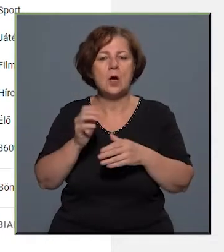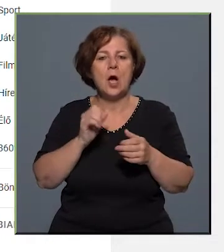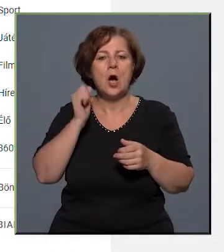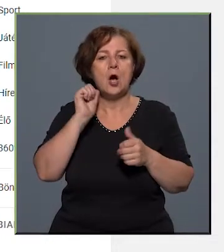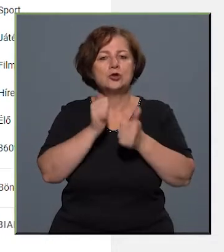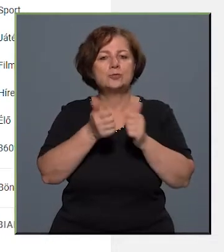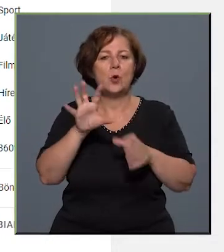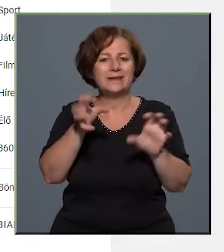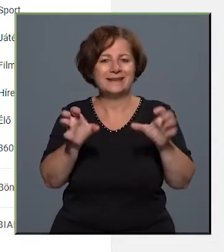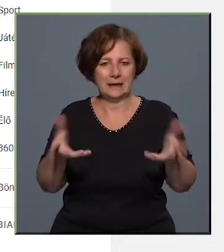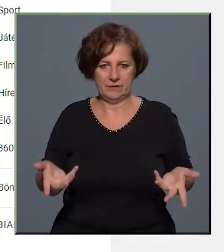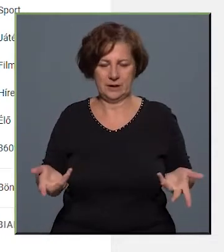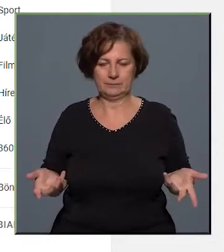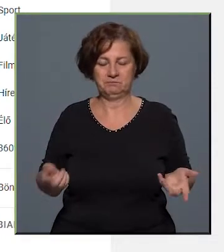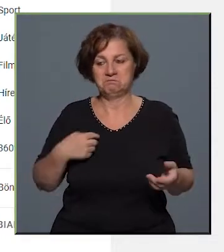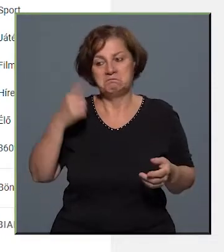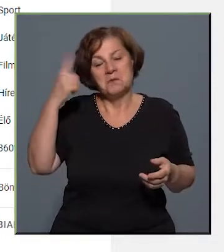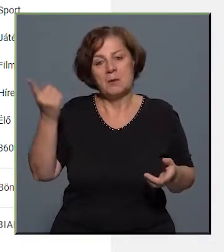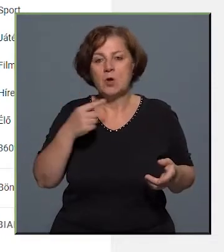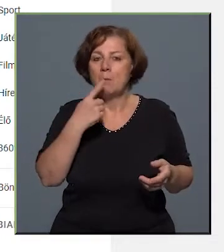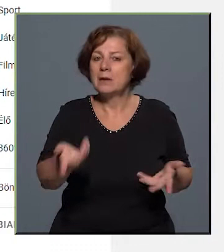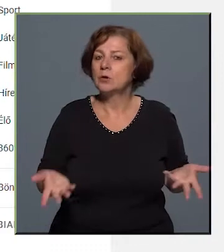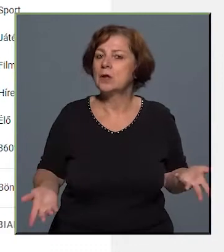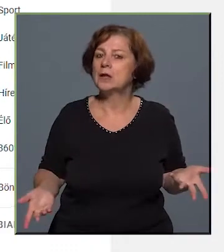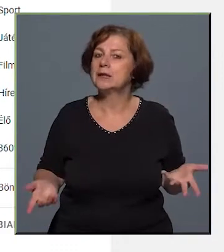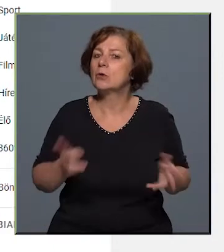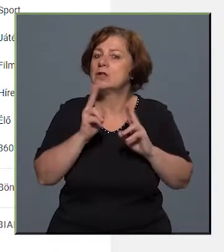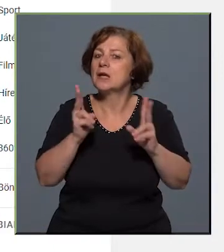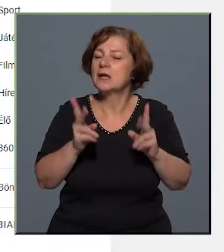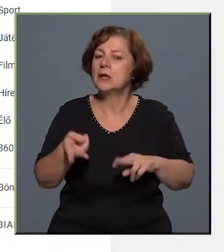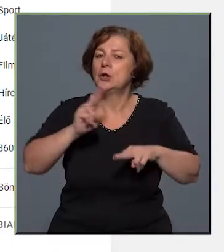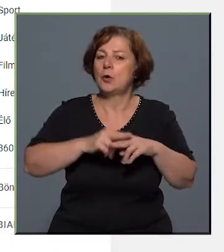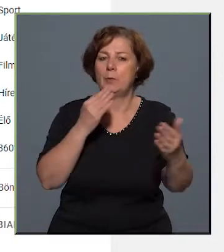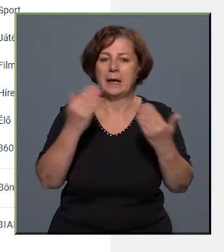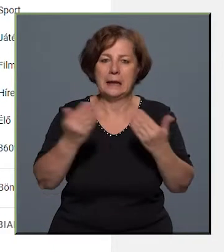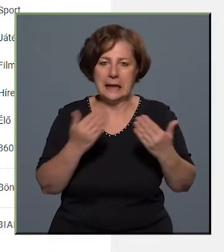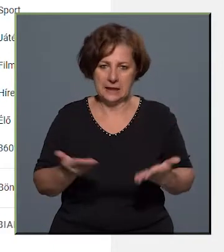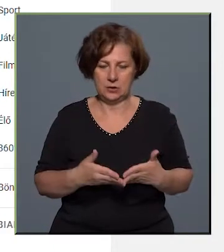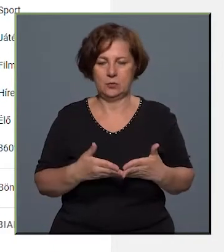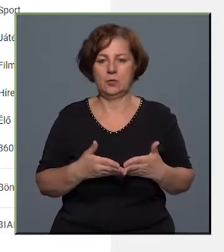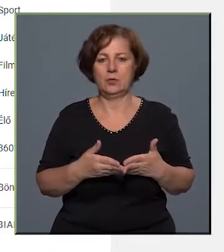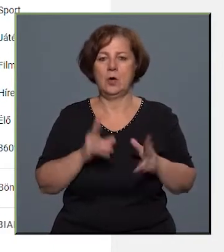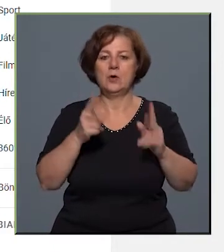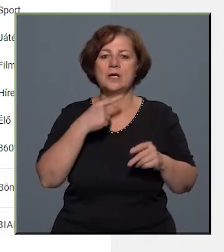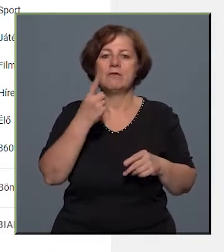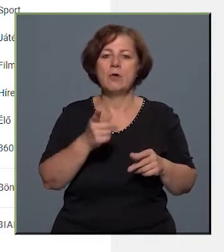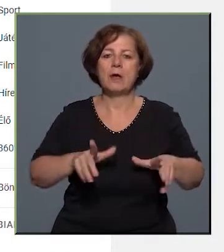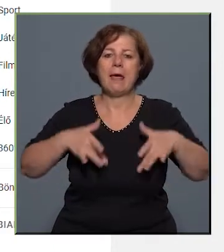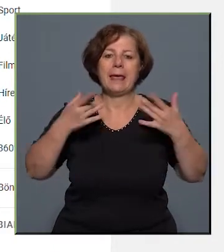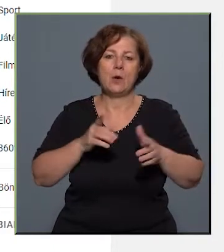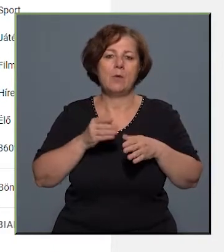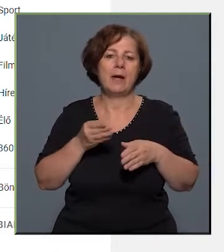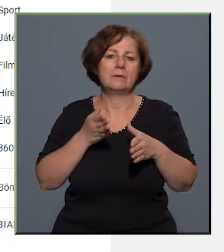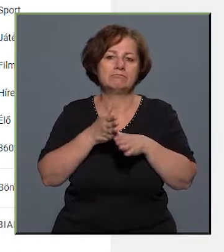TV. Azt még nem tudjuk megmondani, hogy kicsoda, többekkel tárgyalunk, hogy ki fogja ezt adni élőben.